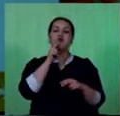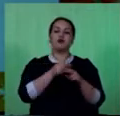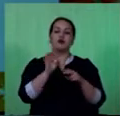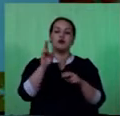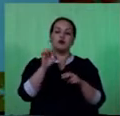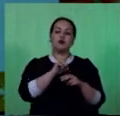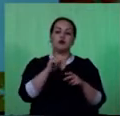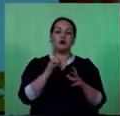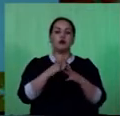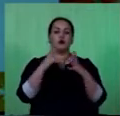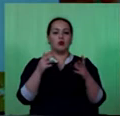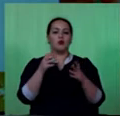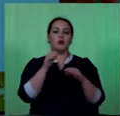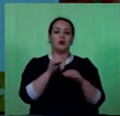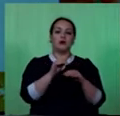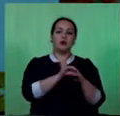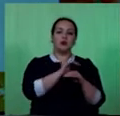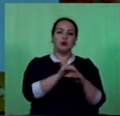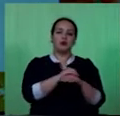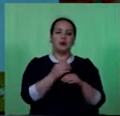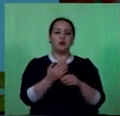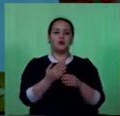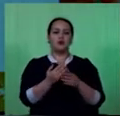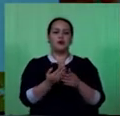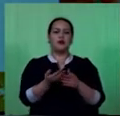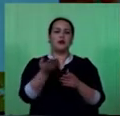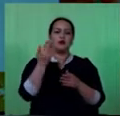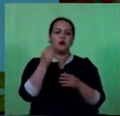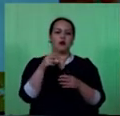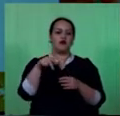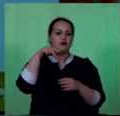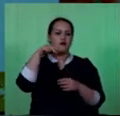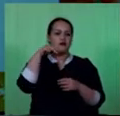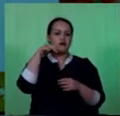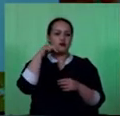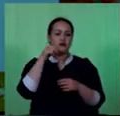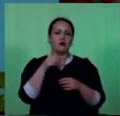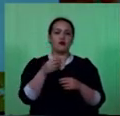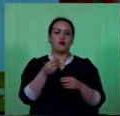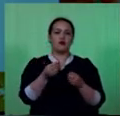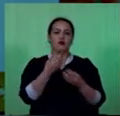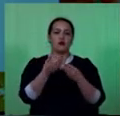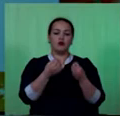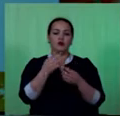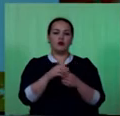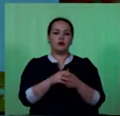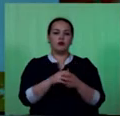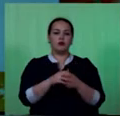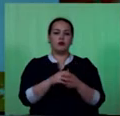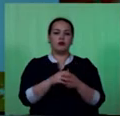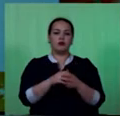добра раньше вишенки в цвету слаще дешевке во рту